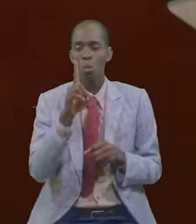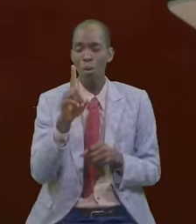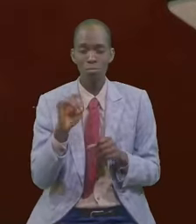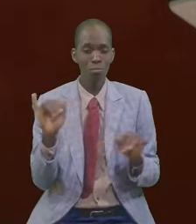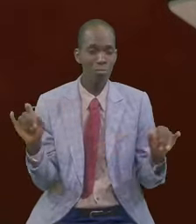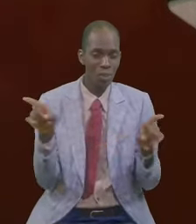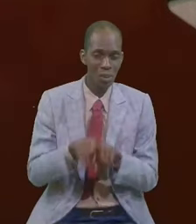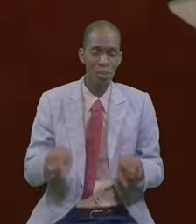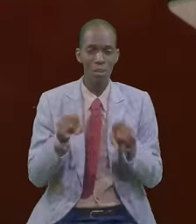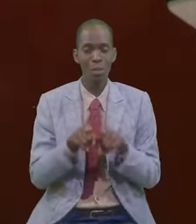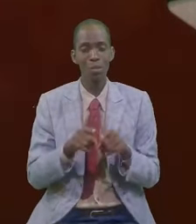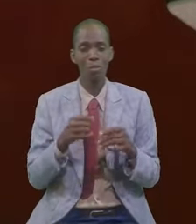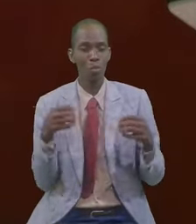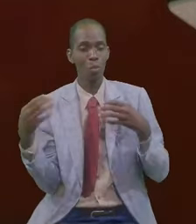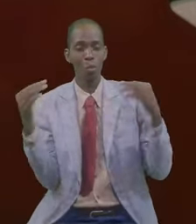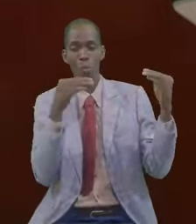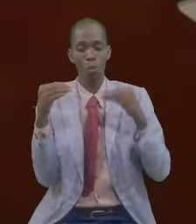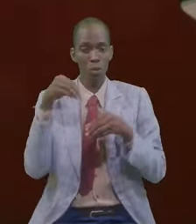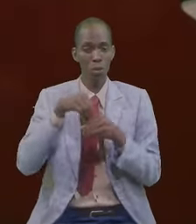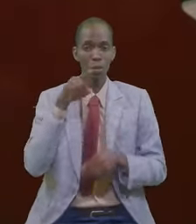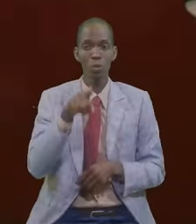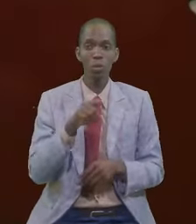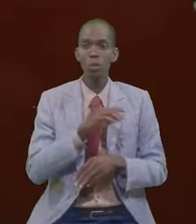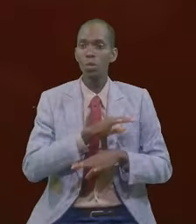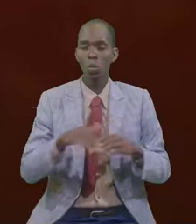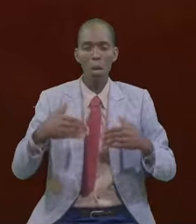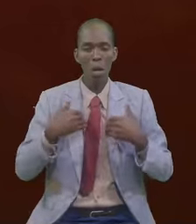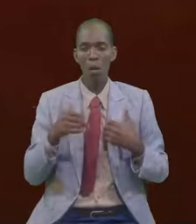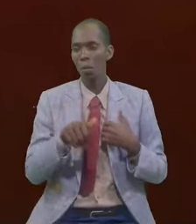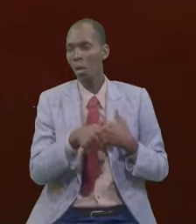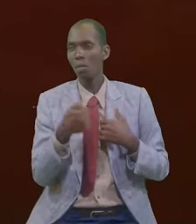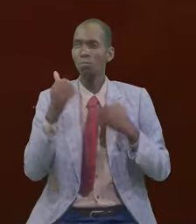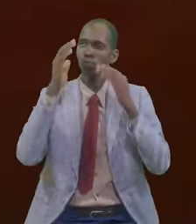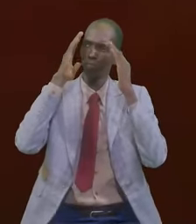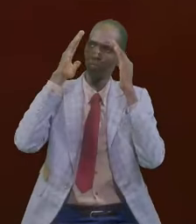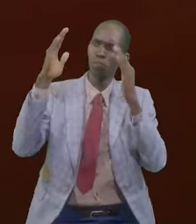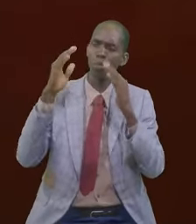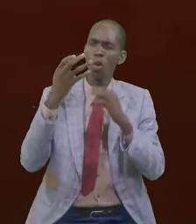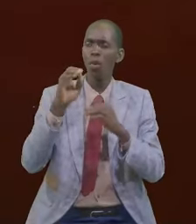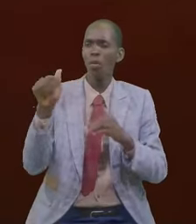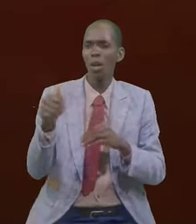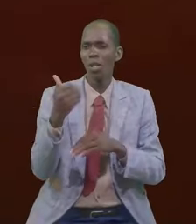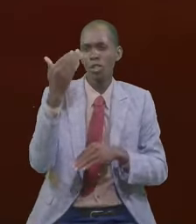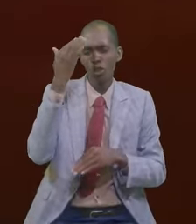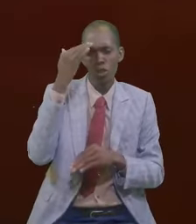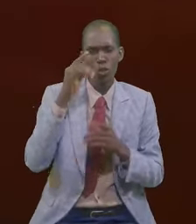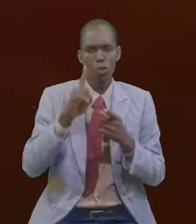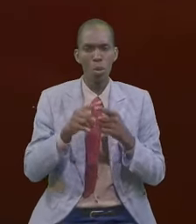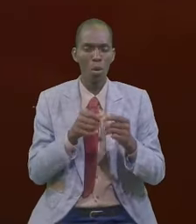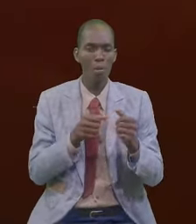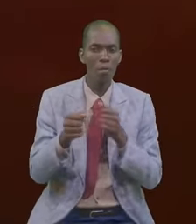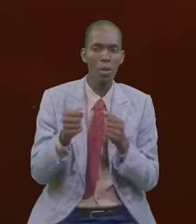tu luttes, une lutte en toi. Et tu n'as pas de concentration sur une connaissance